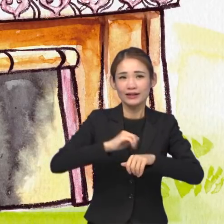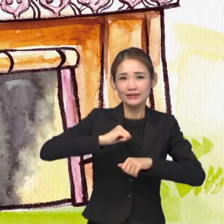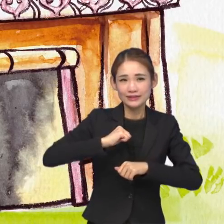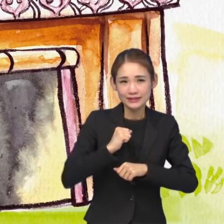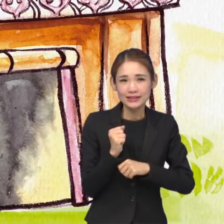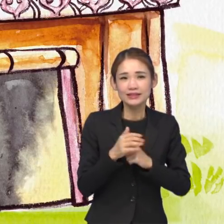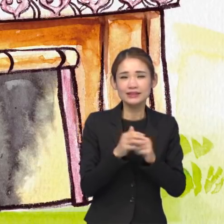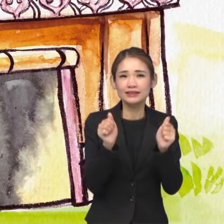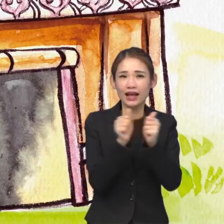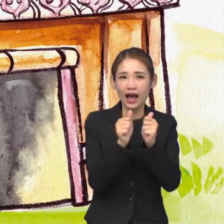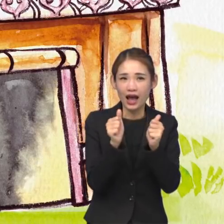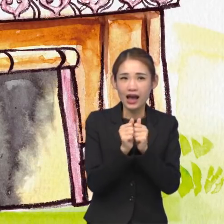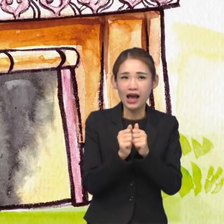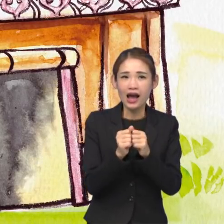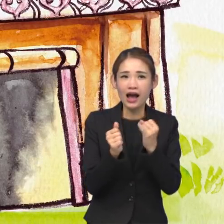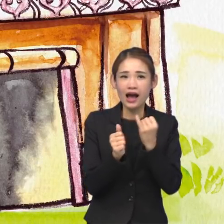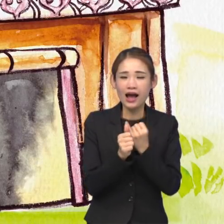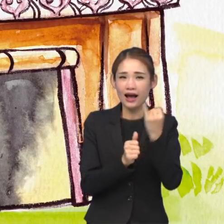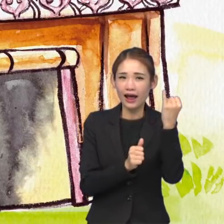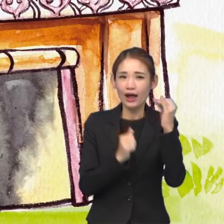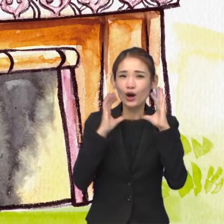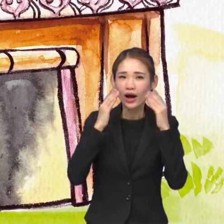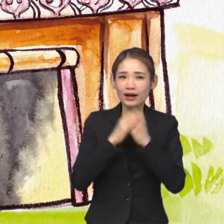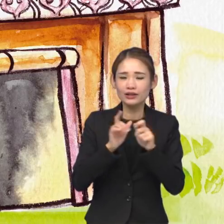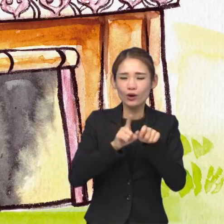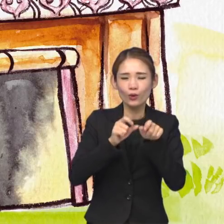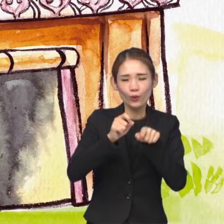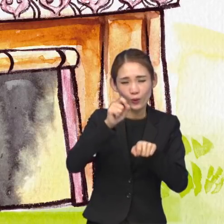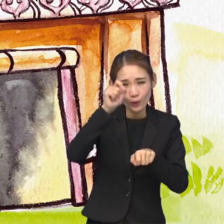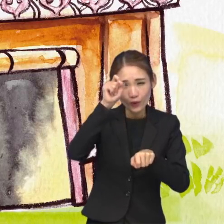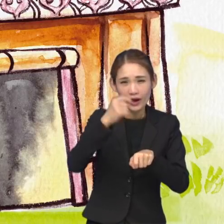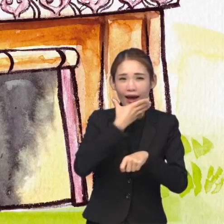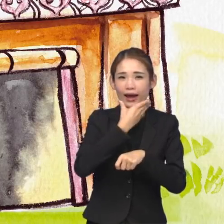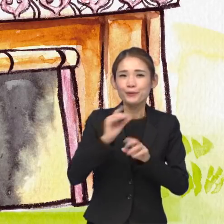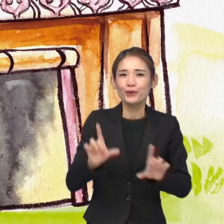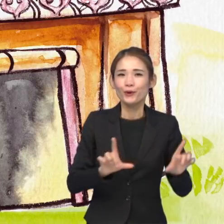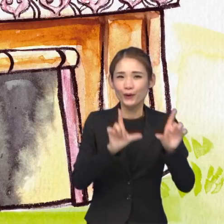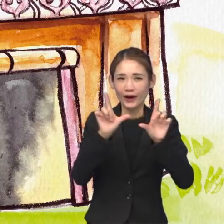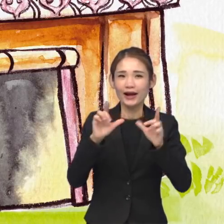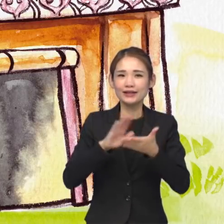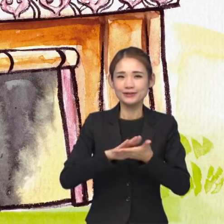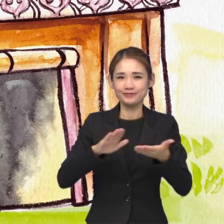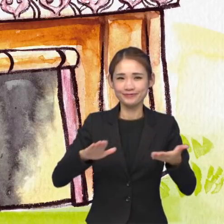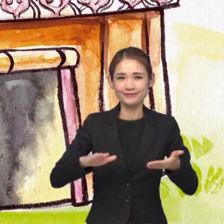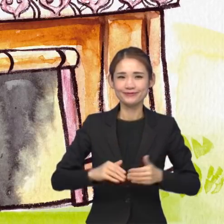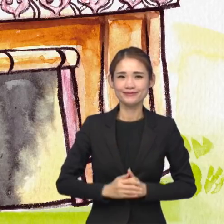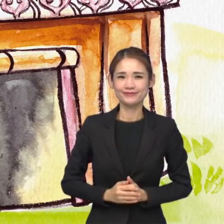지키는 남자는 아내와 i've 우리랑 오랫동안 행복하게 살았답니다